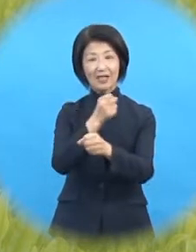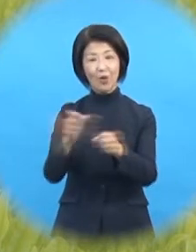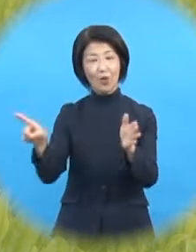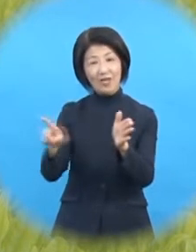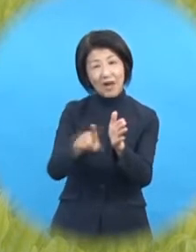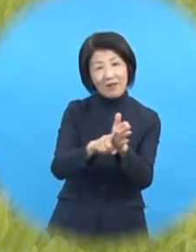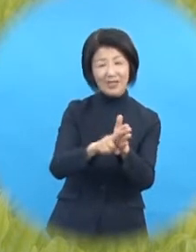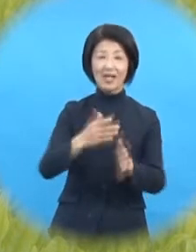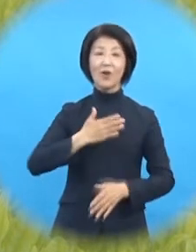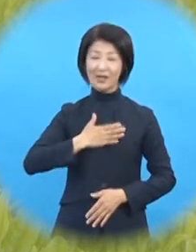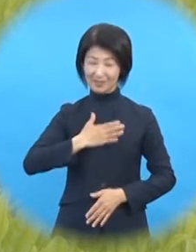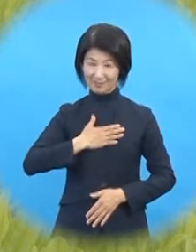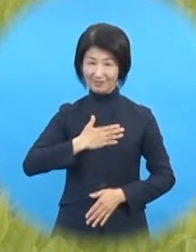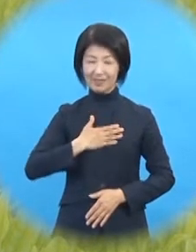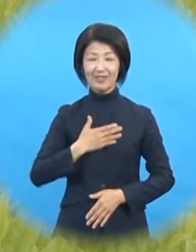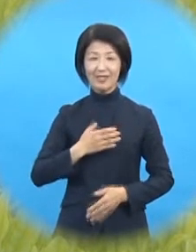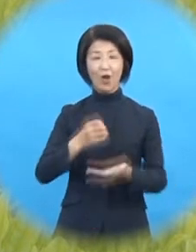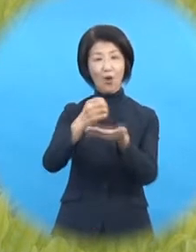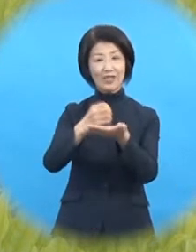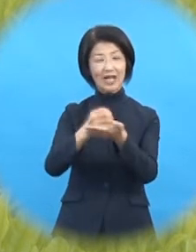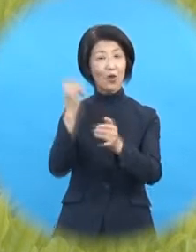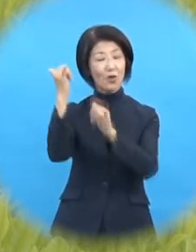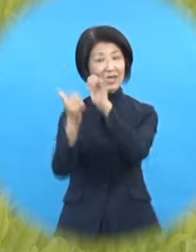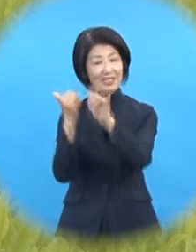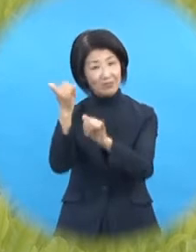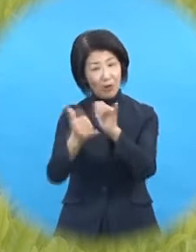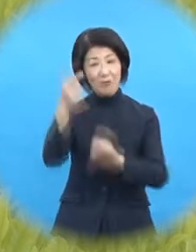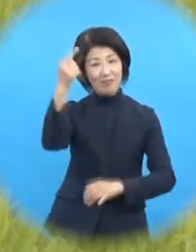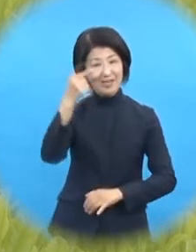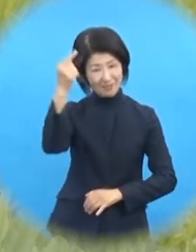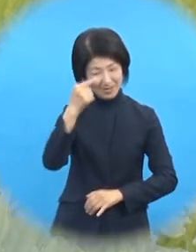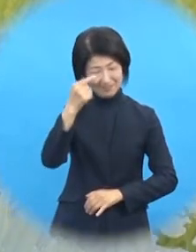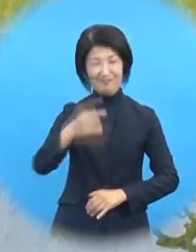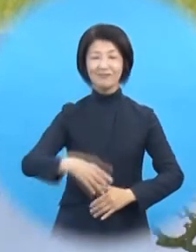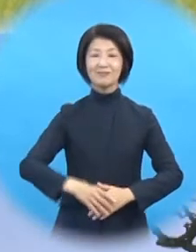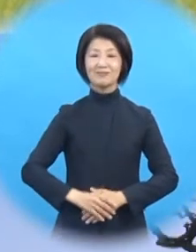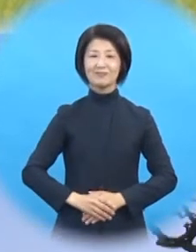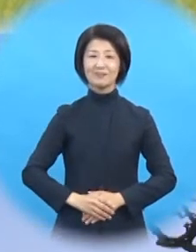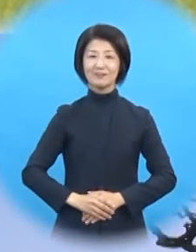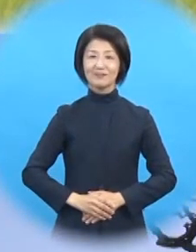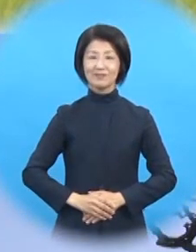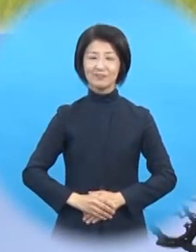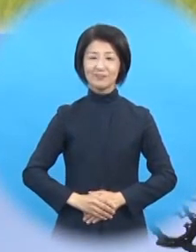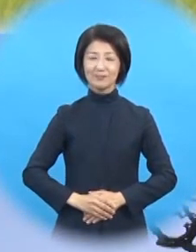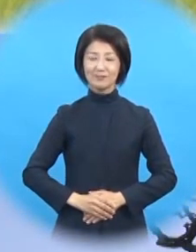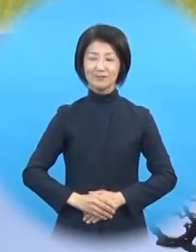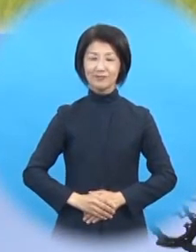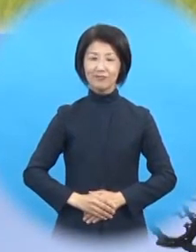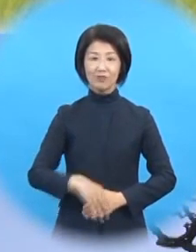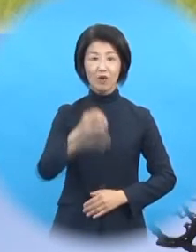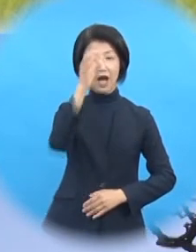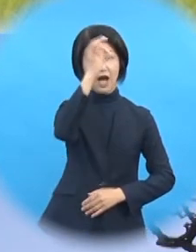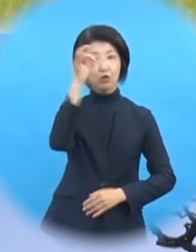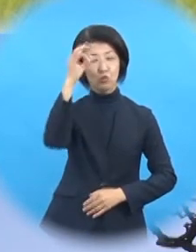ることができるの。茶の都静岡の歴史が学べるね。そして博物館の